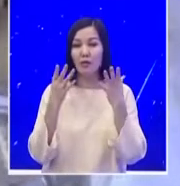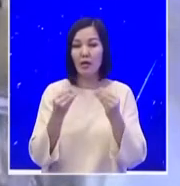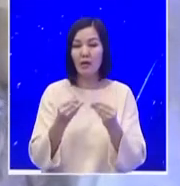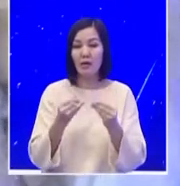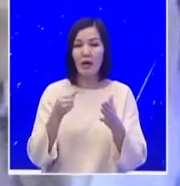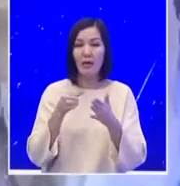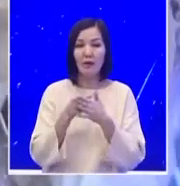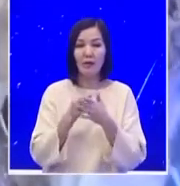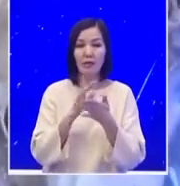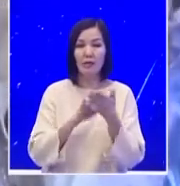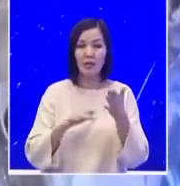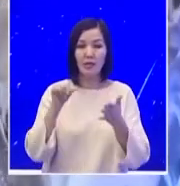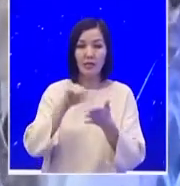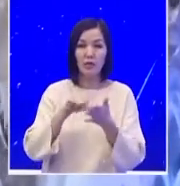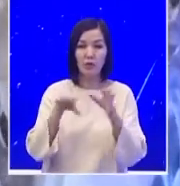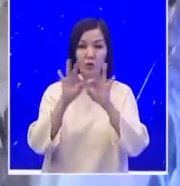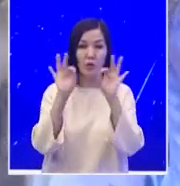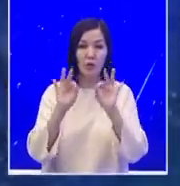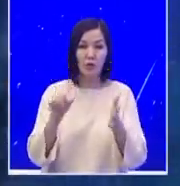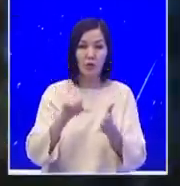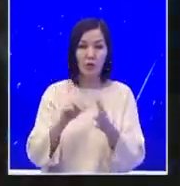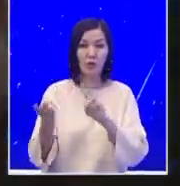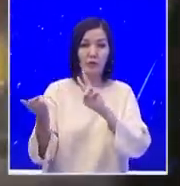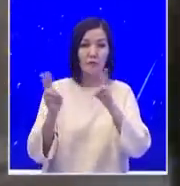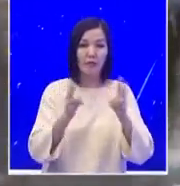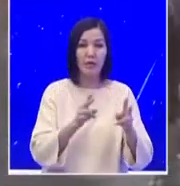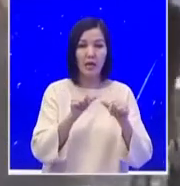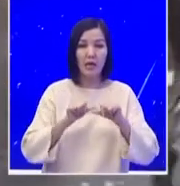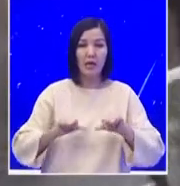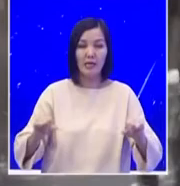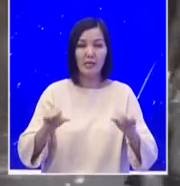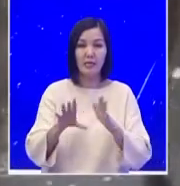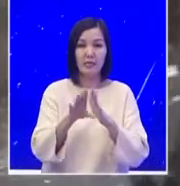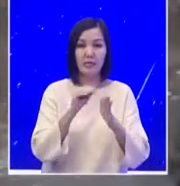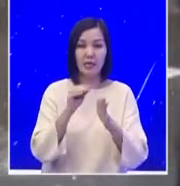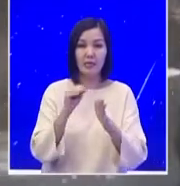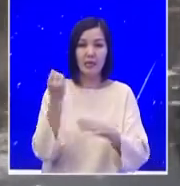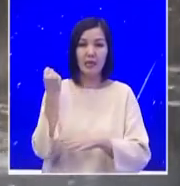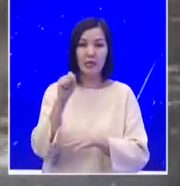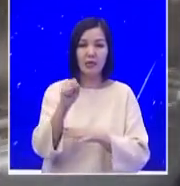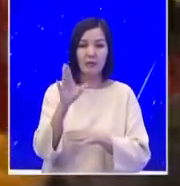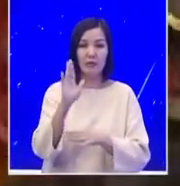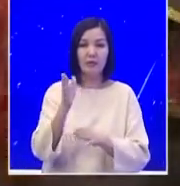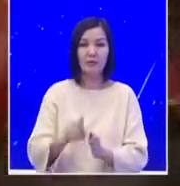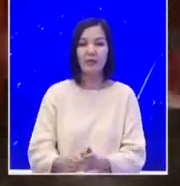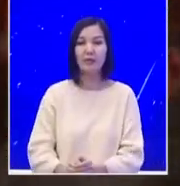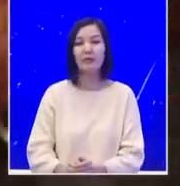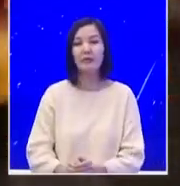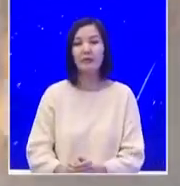жалғасатын шеруде қатысушылар өнер көрсетеді. Олардың биіне әділқазылар баға беріп, соңында жеңімпазды анықтайды.